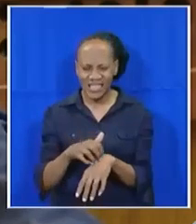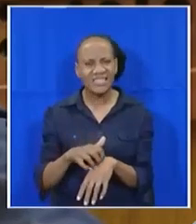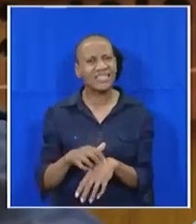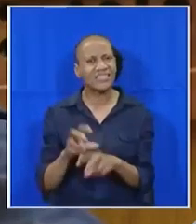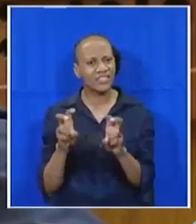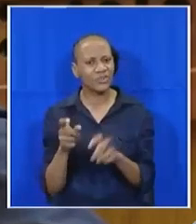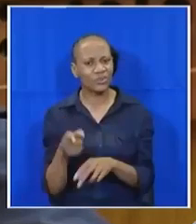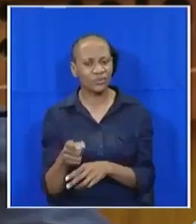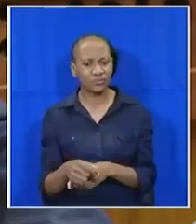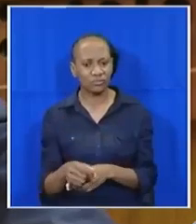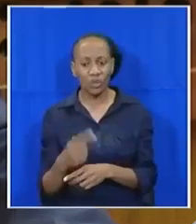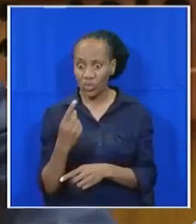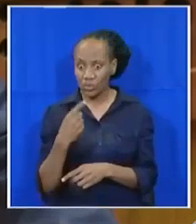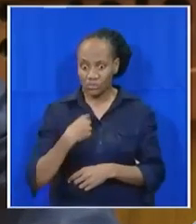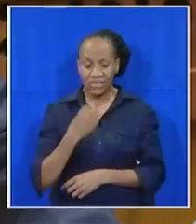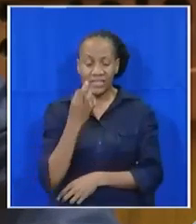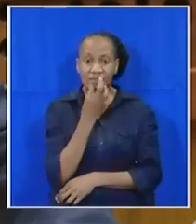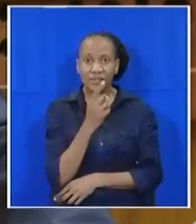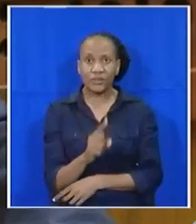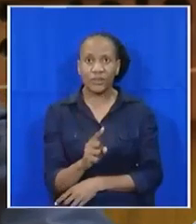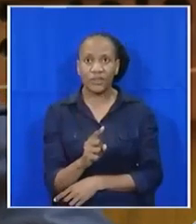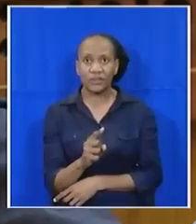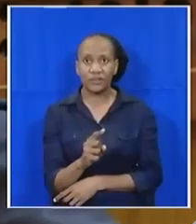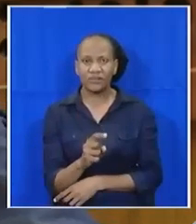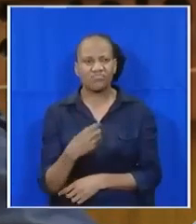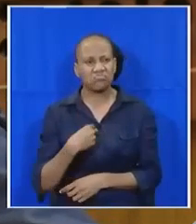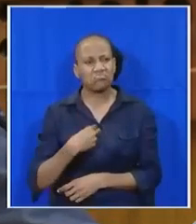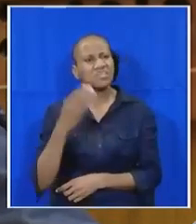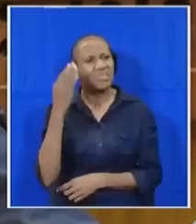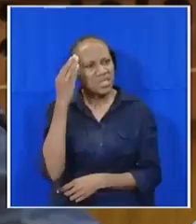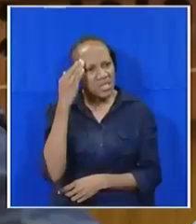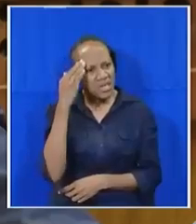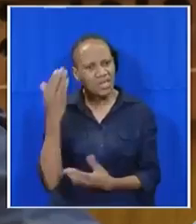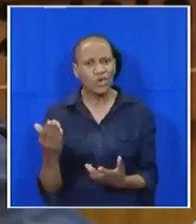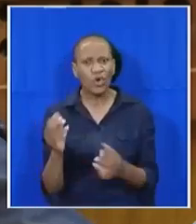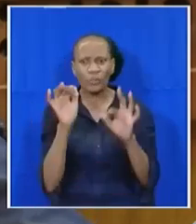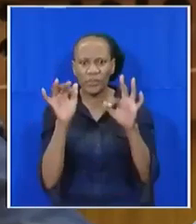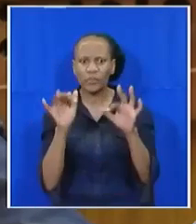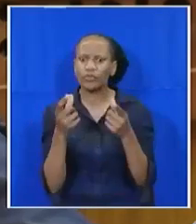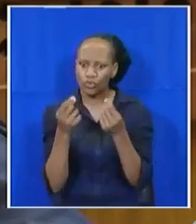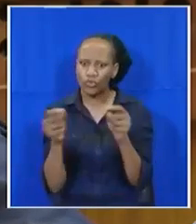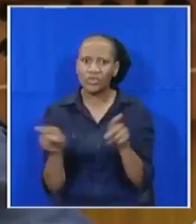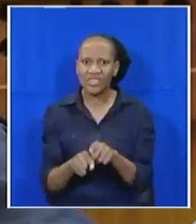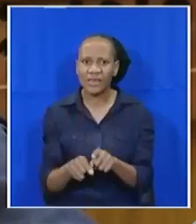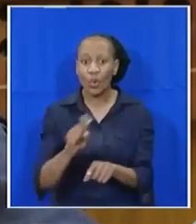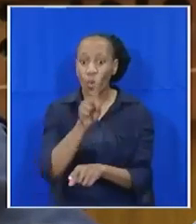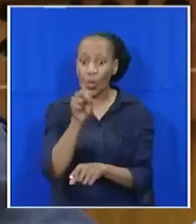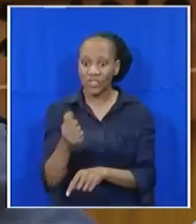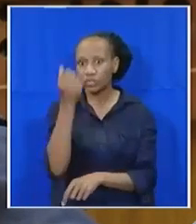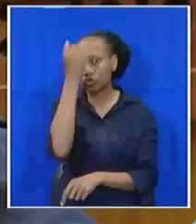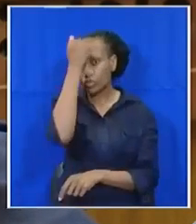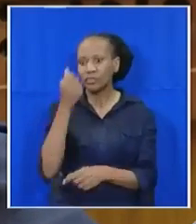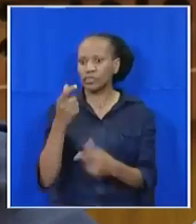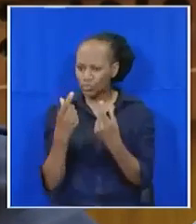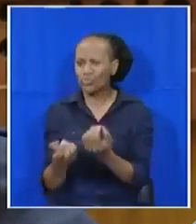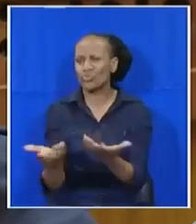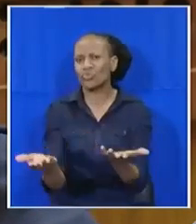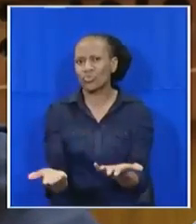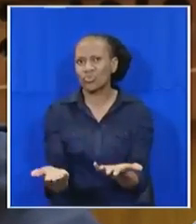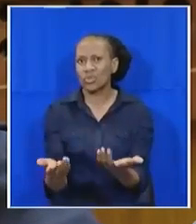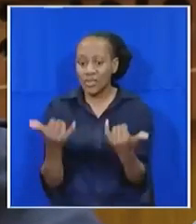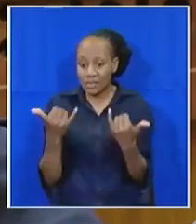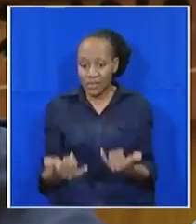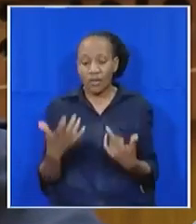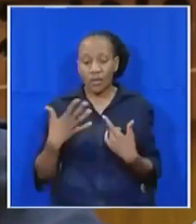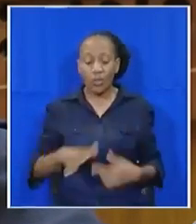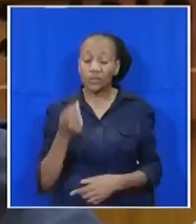hulle. Ek ken professors wat ook dom vrae vra. Dit is die werklikheid. En ek wil vandag vir u sê, as ons die